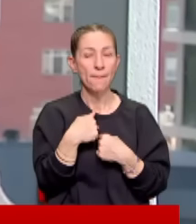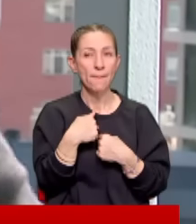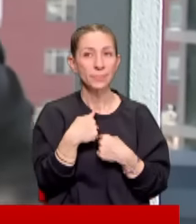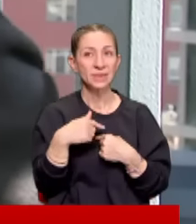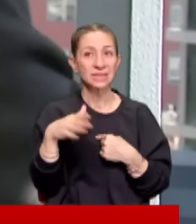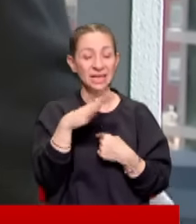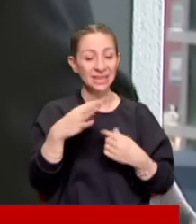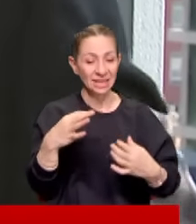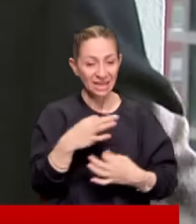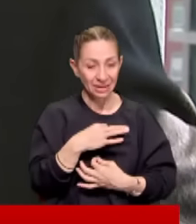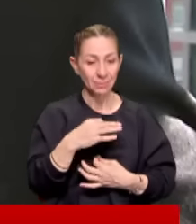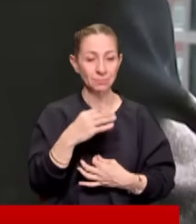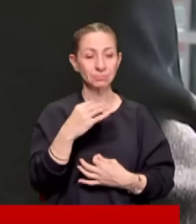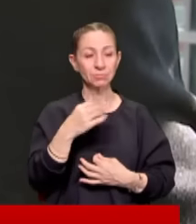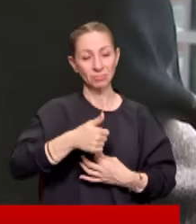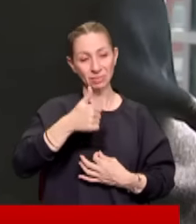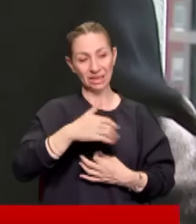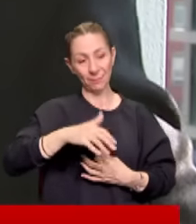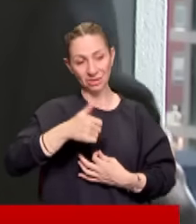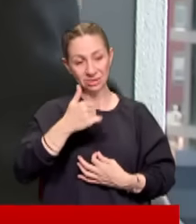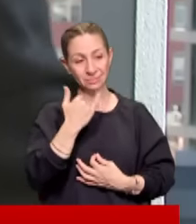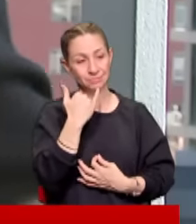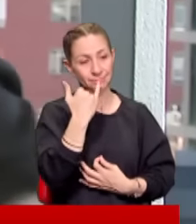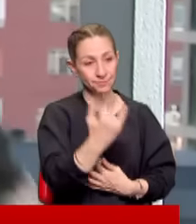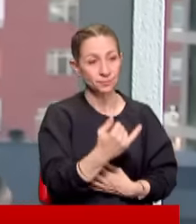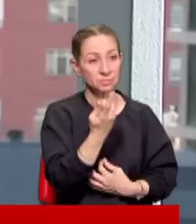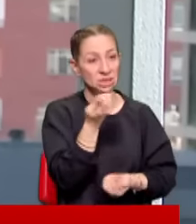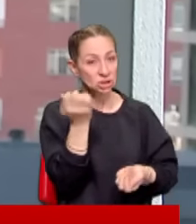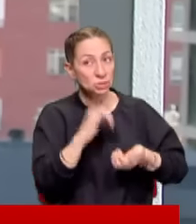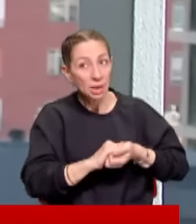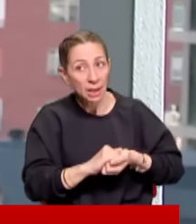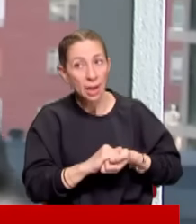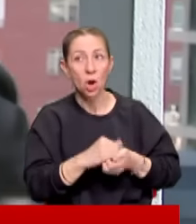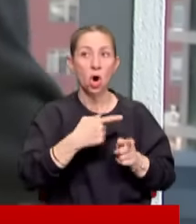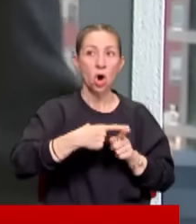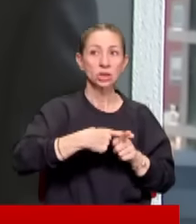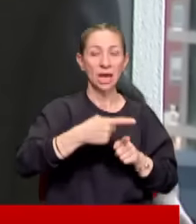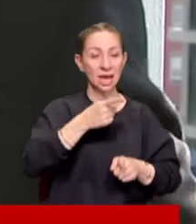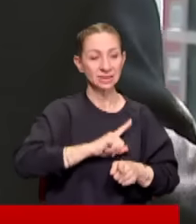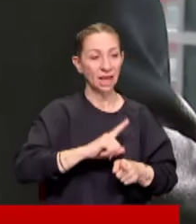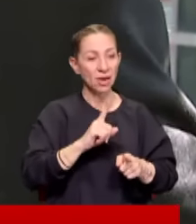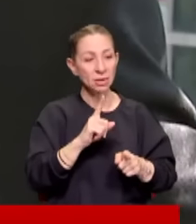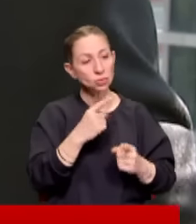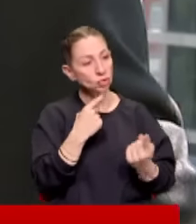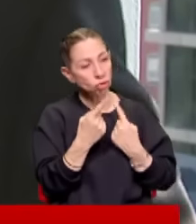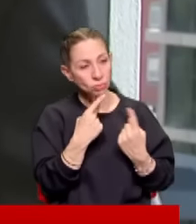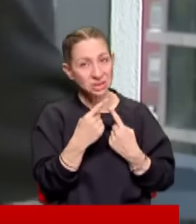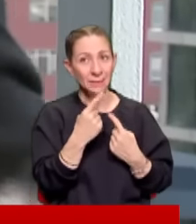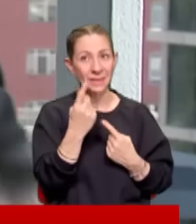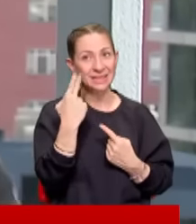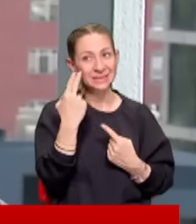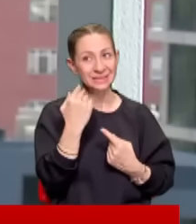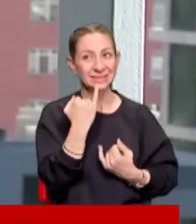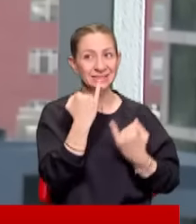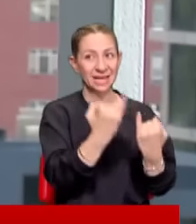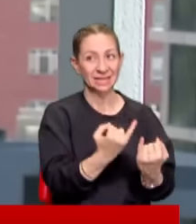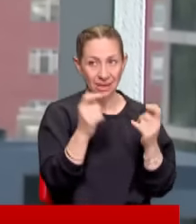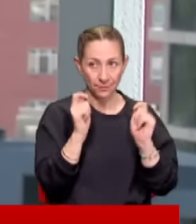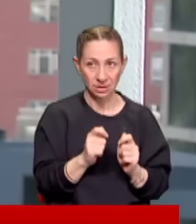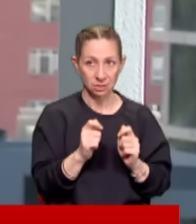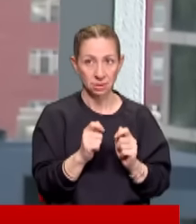sayın genel başkanımızı ziyaret ederek bir işbirliği ya da ortak aday formülü üzerinden bir nezaket